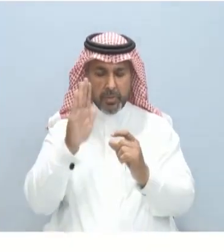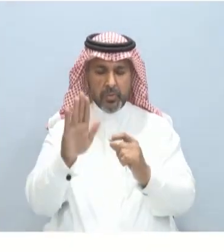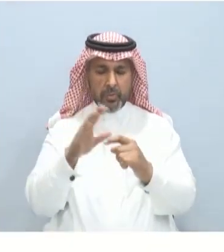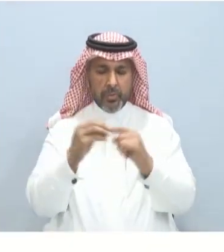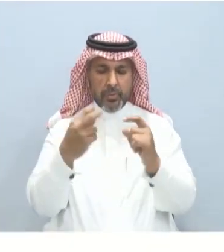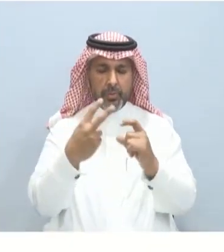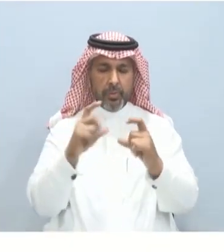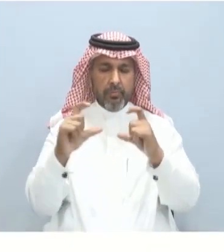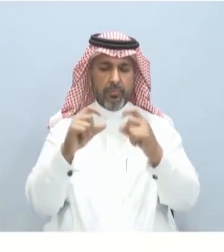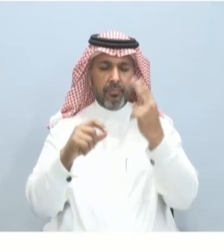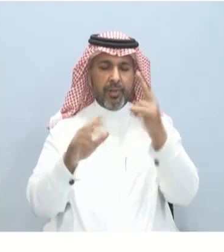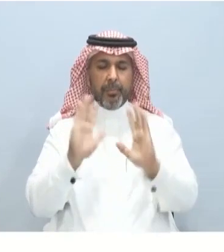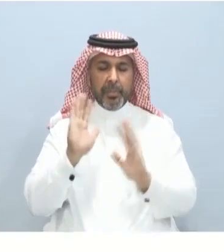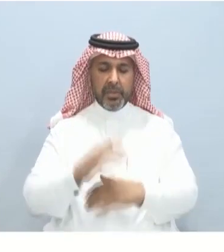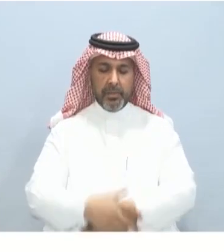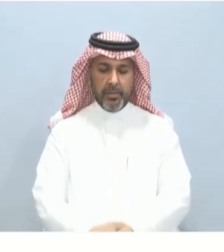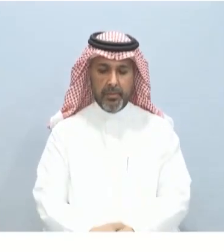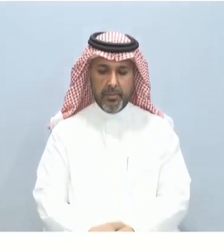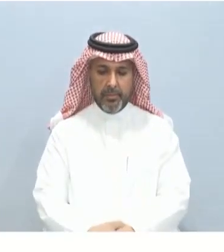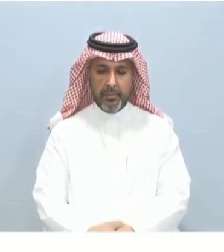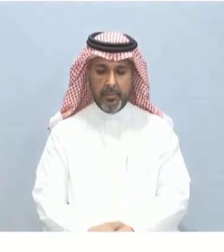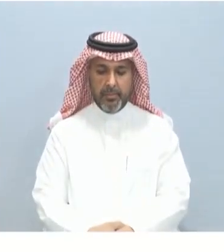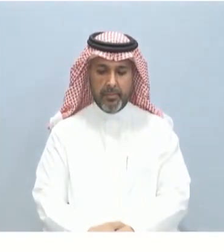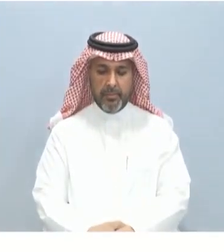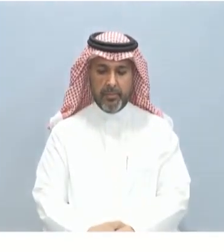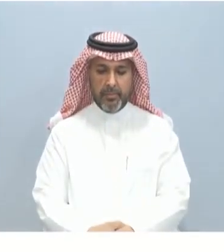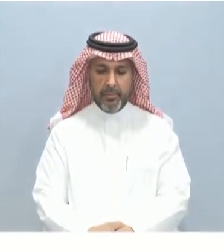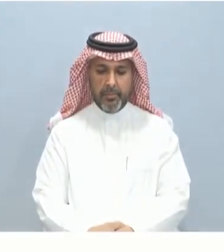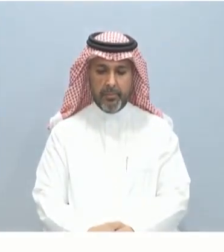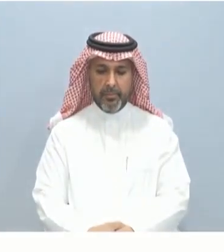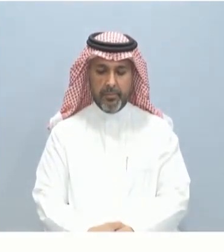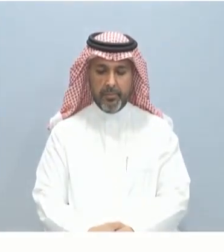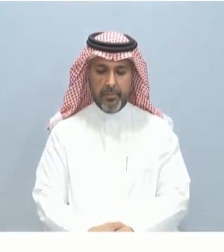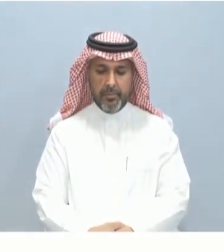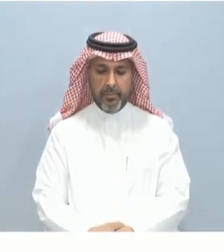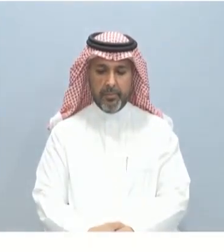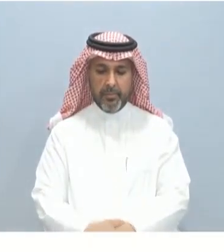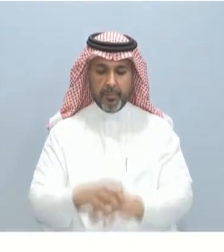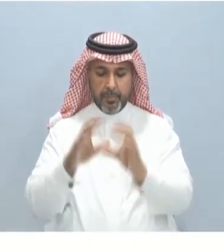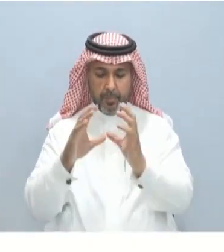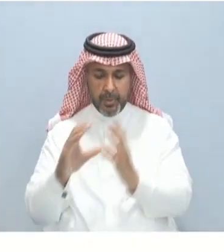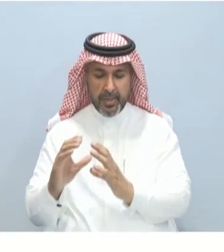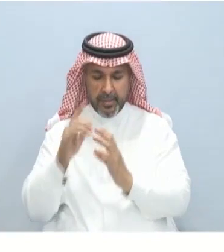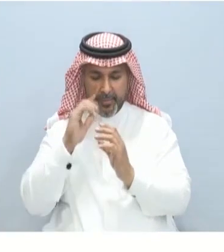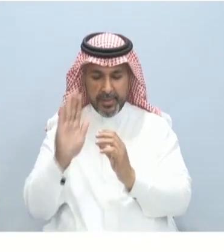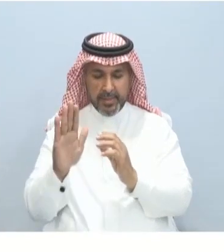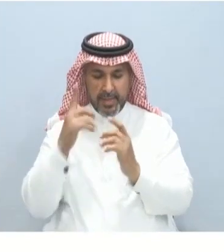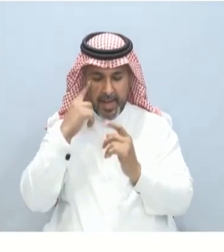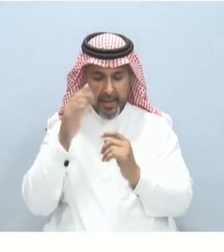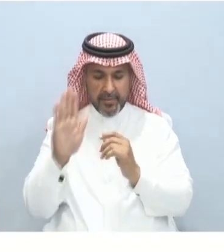مربع الفرق بين حدين سين ناقص اثنين تربيع اذا نقوم بتربيع الحد الاول سين تربيع